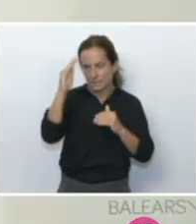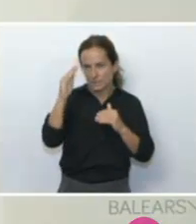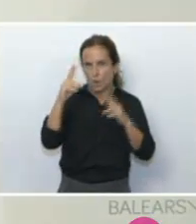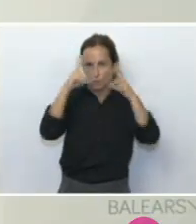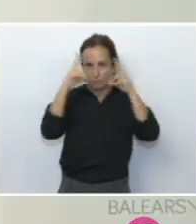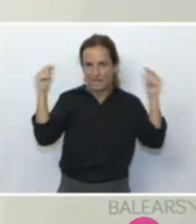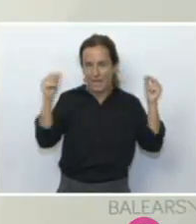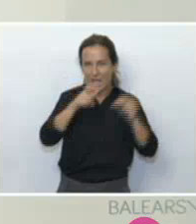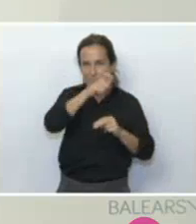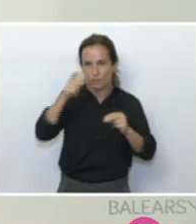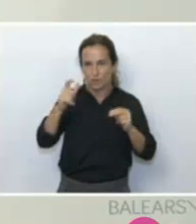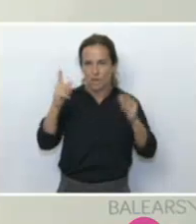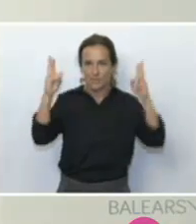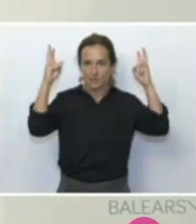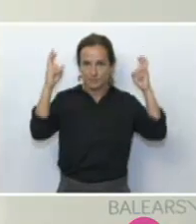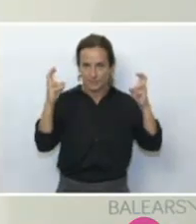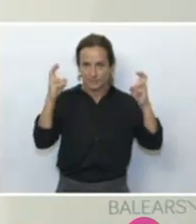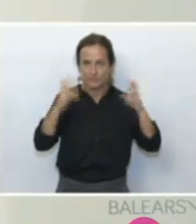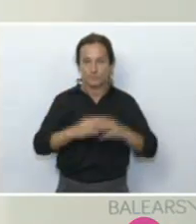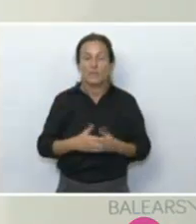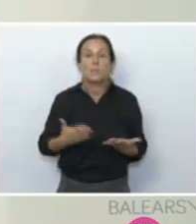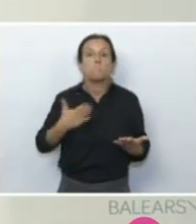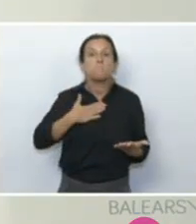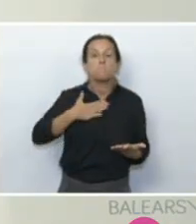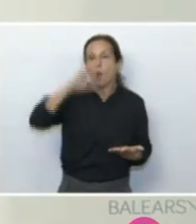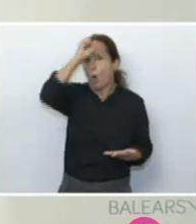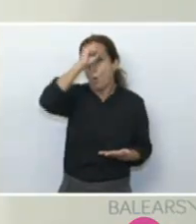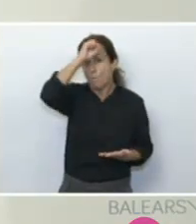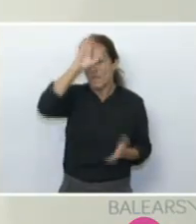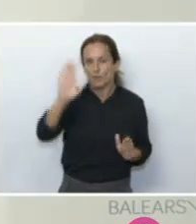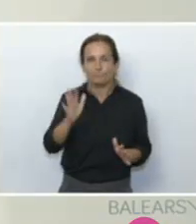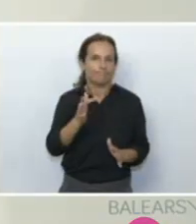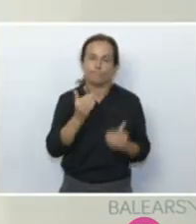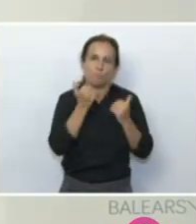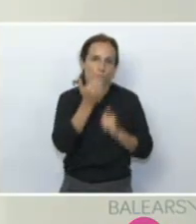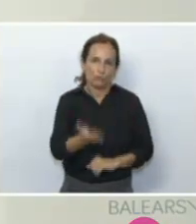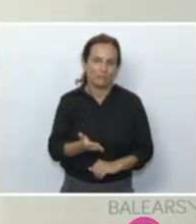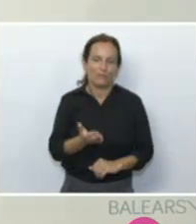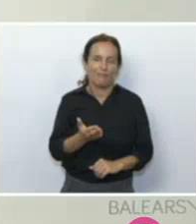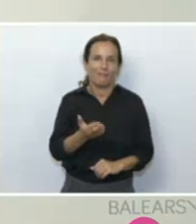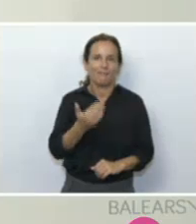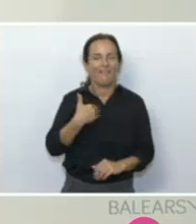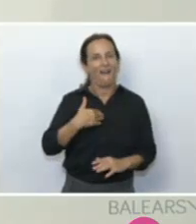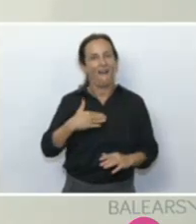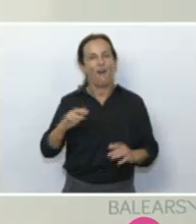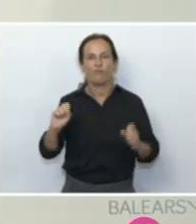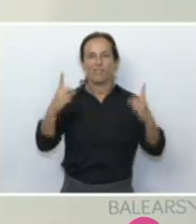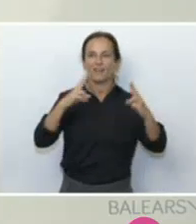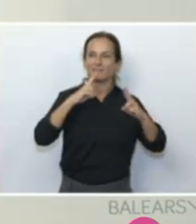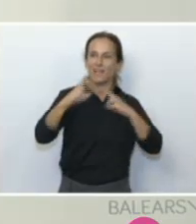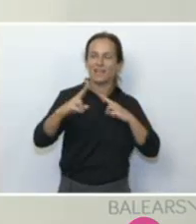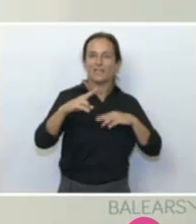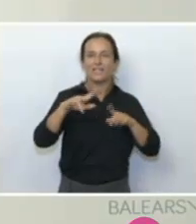sinó dos o tres dies només. Llavors, des del meu punt de vista, és molt prest, encara per poder dir que la situació s'ha